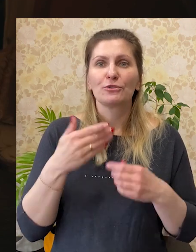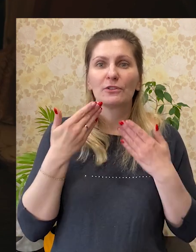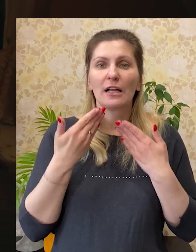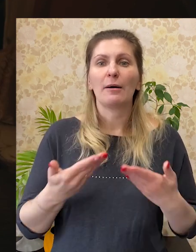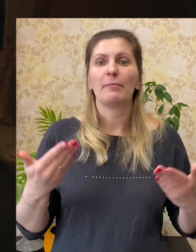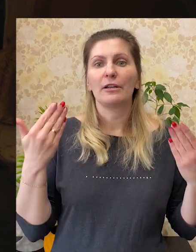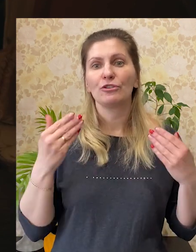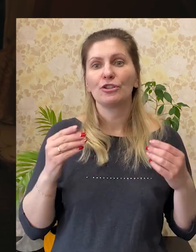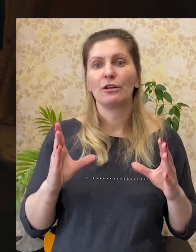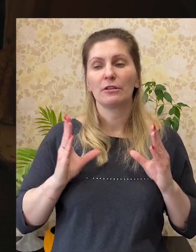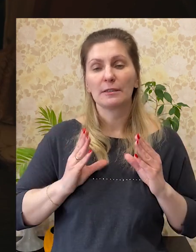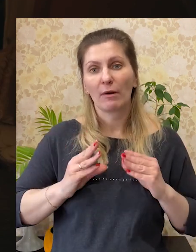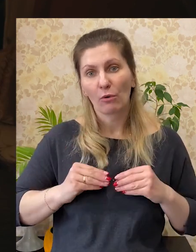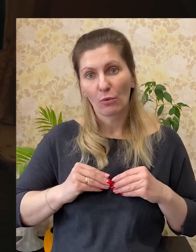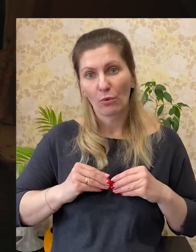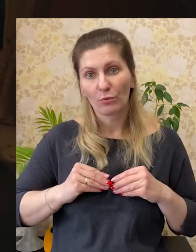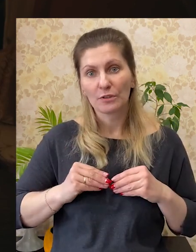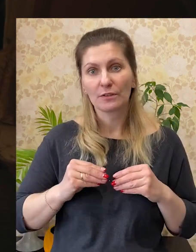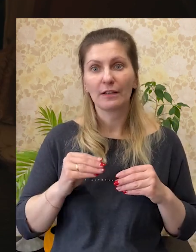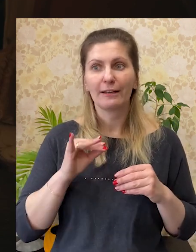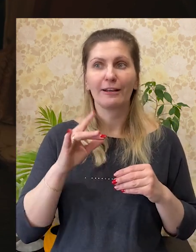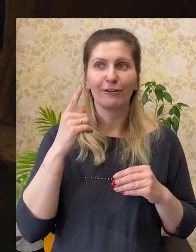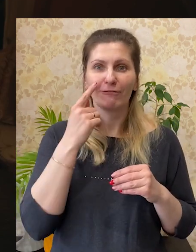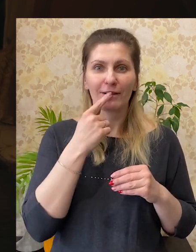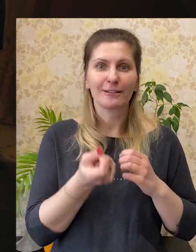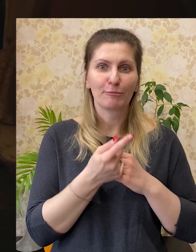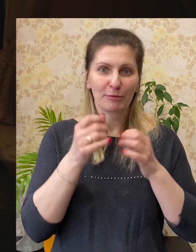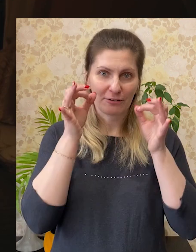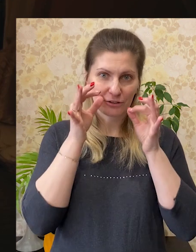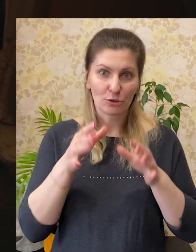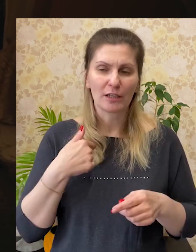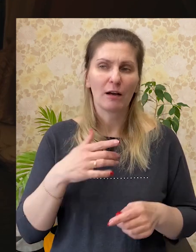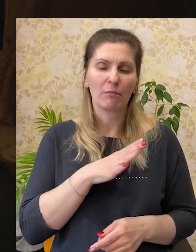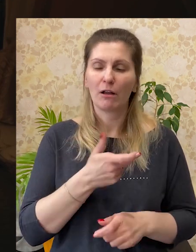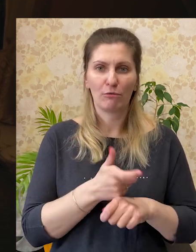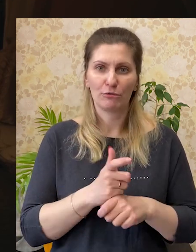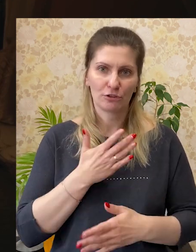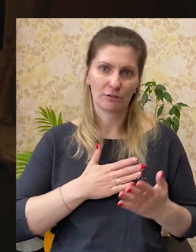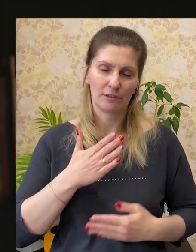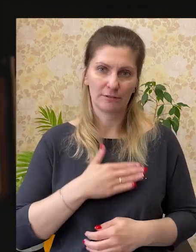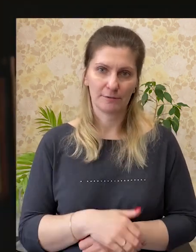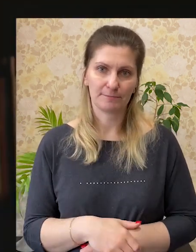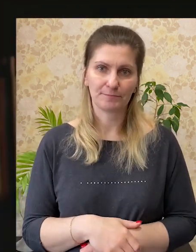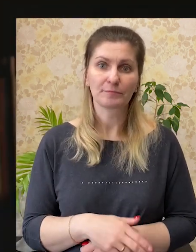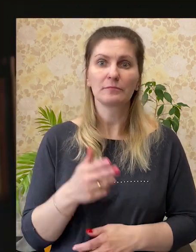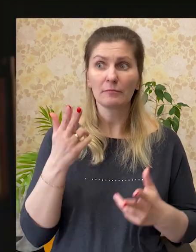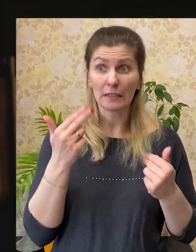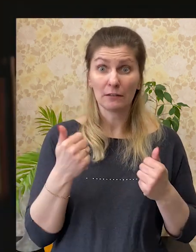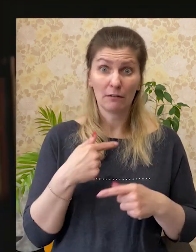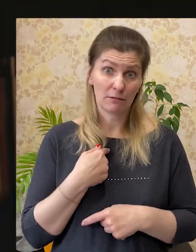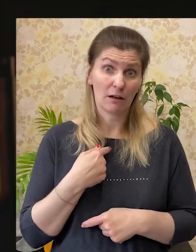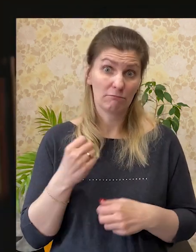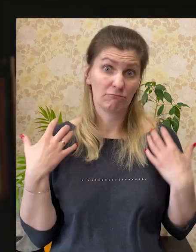облегчения, спокойствия, и слезы были в глазах. Ну, то есть я очень рада была этому. Да, я